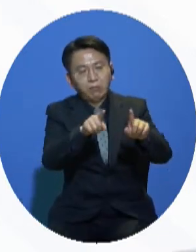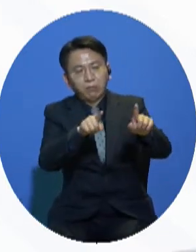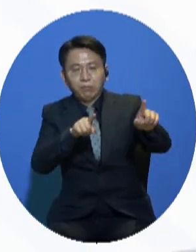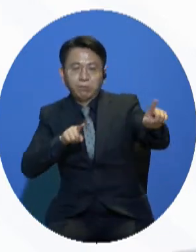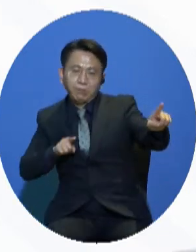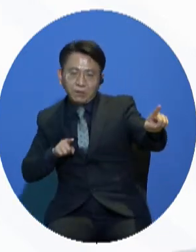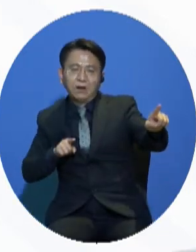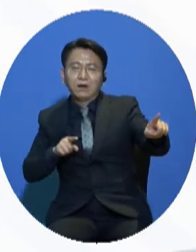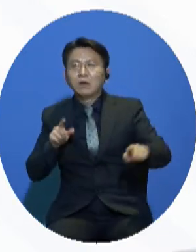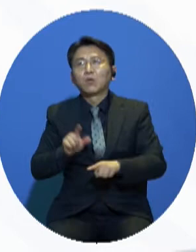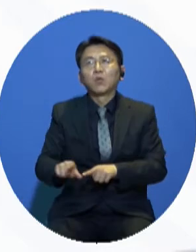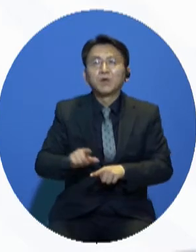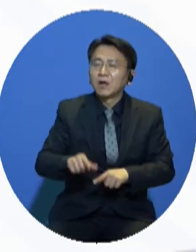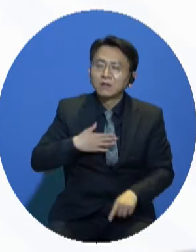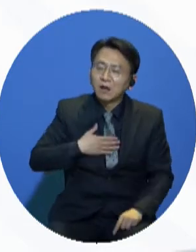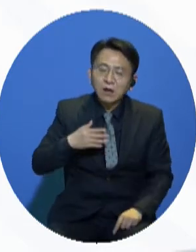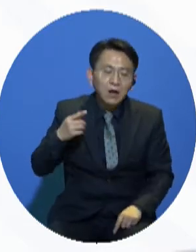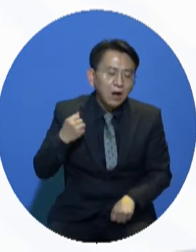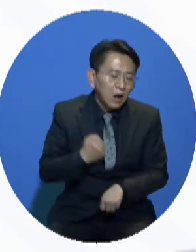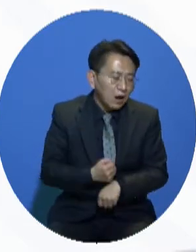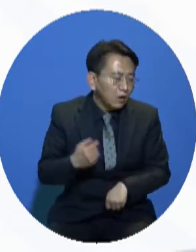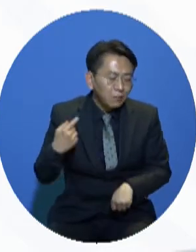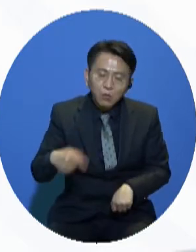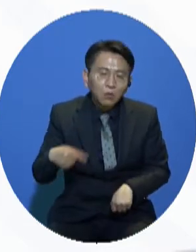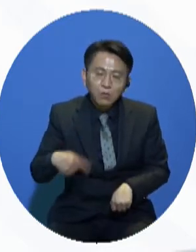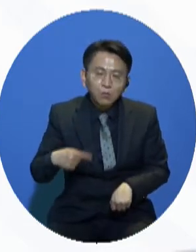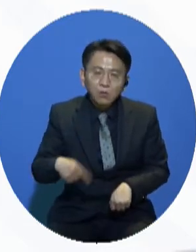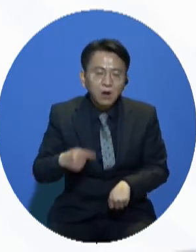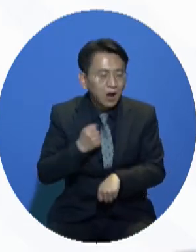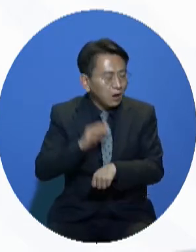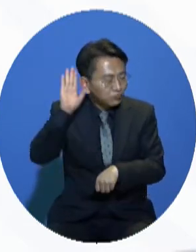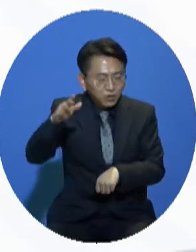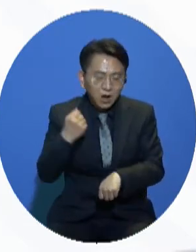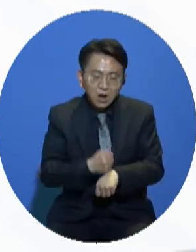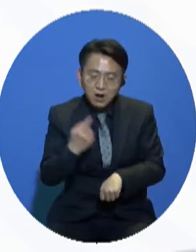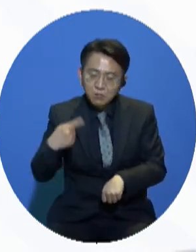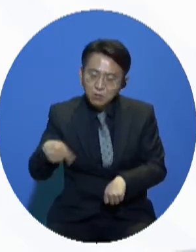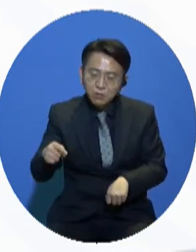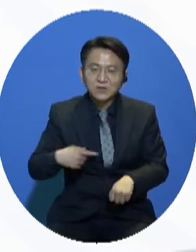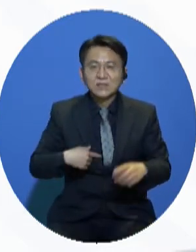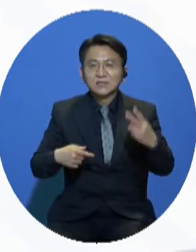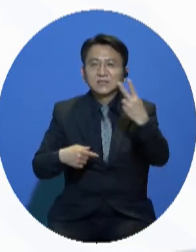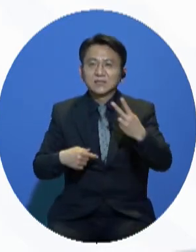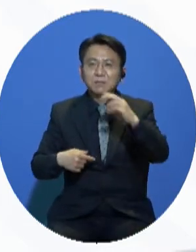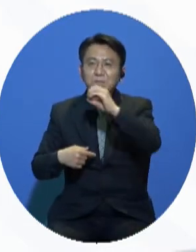했습니다. 그러면은 내가 뭘 할 수 있을까? 그러다가